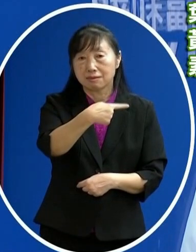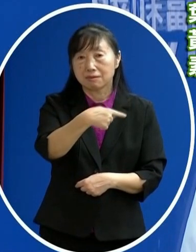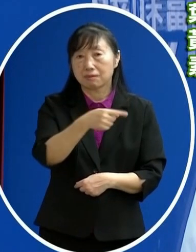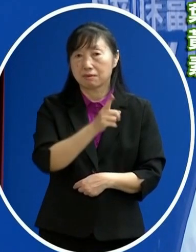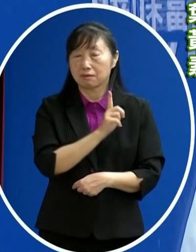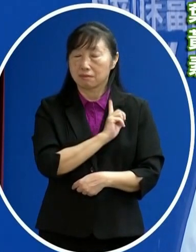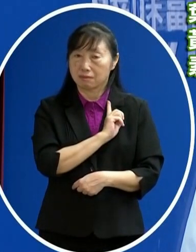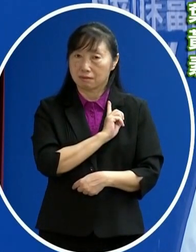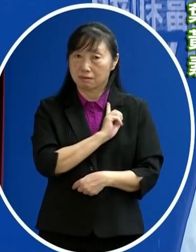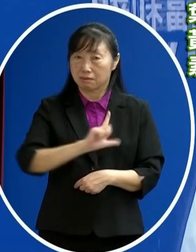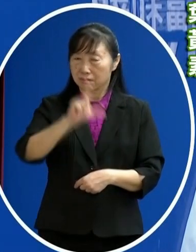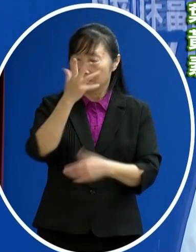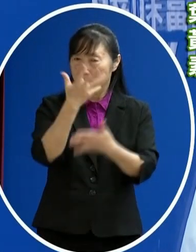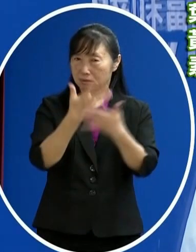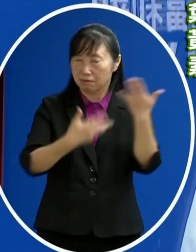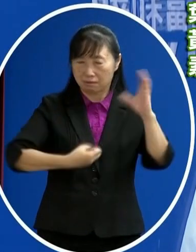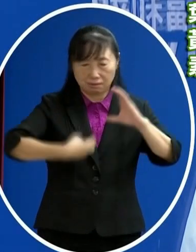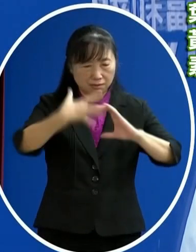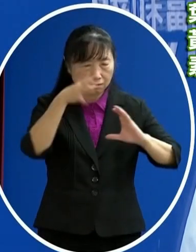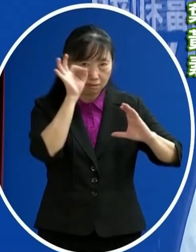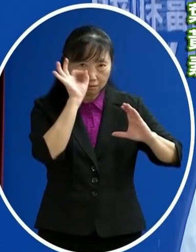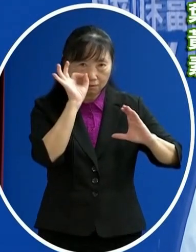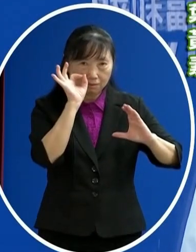己上网去看了一下，